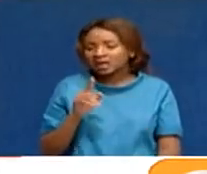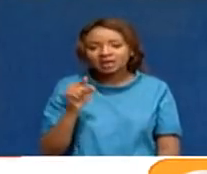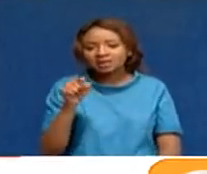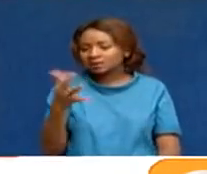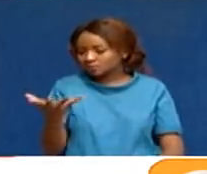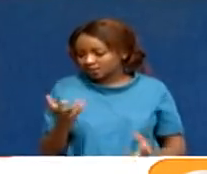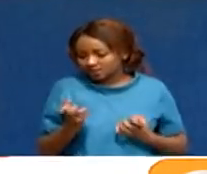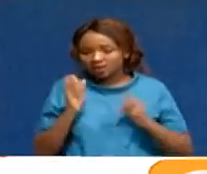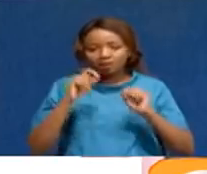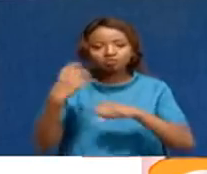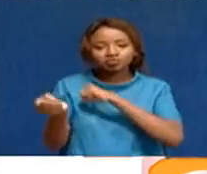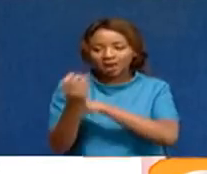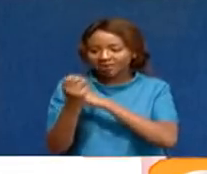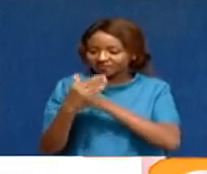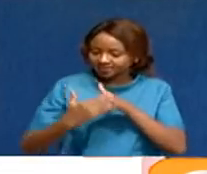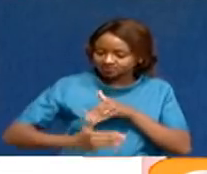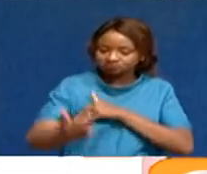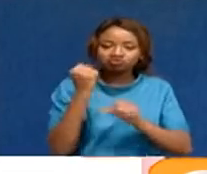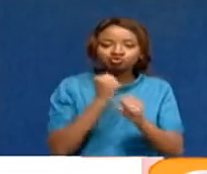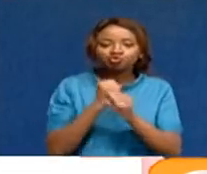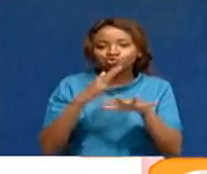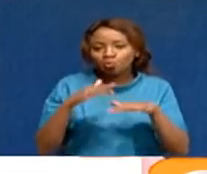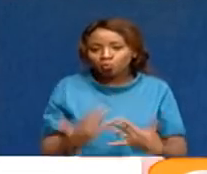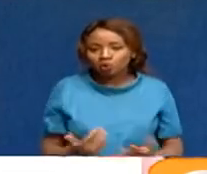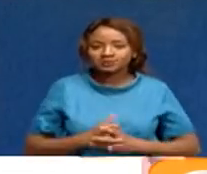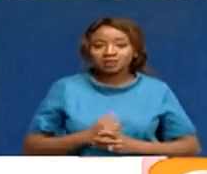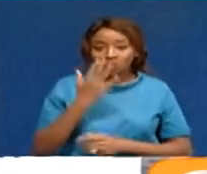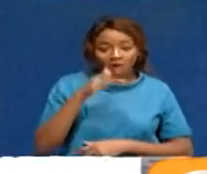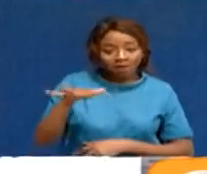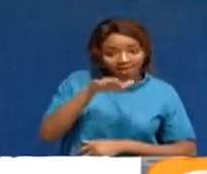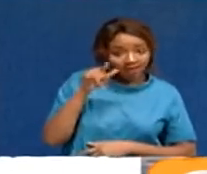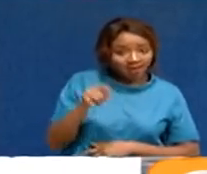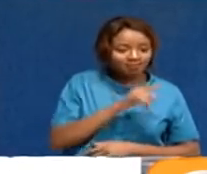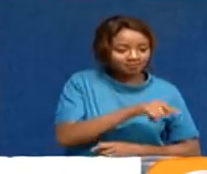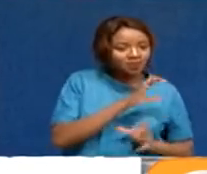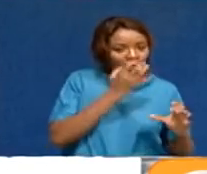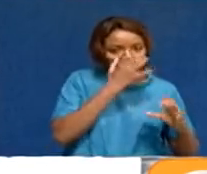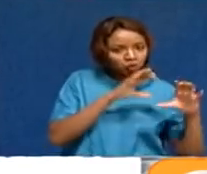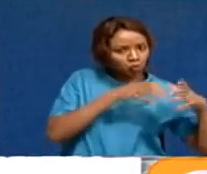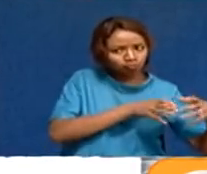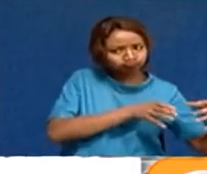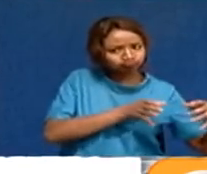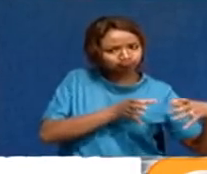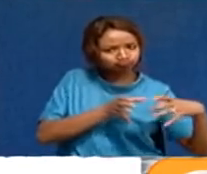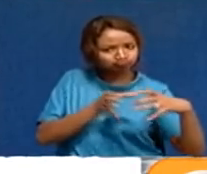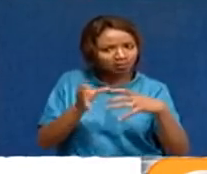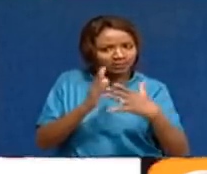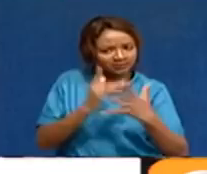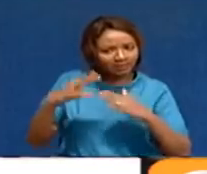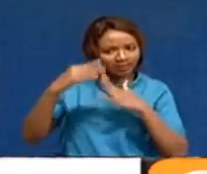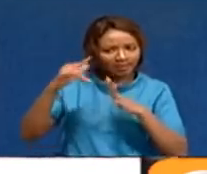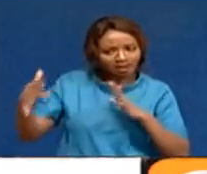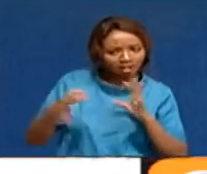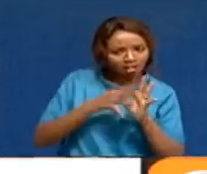offer direction to the region, which remains a battleground as the Kenya Kwanza Alliance boasts of a sizable number of leaders from the